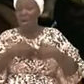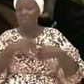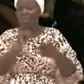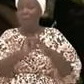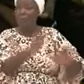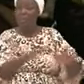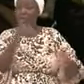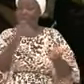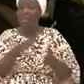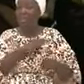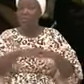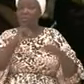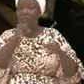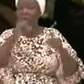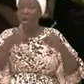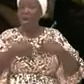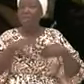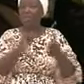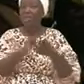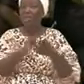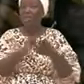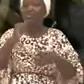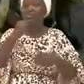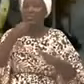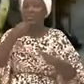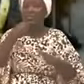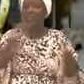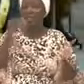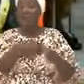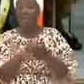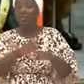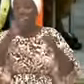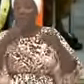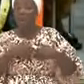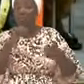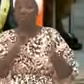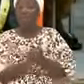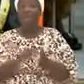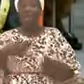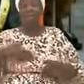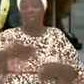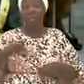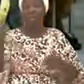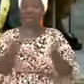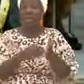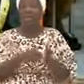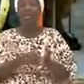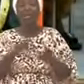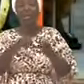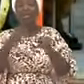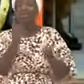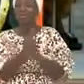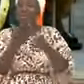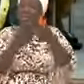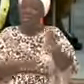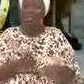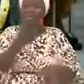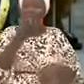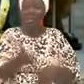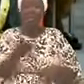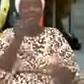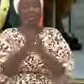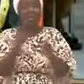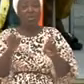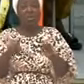n'a pas le zèle encore et qui n'a pas la plante ou ziane et molle abaca maire